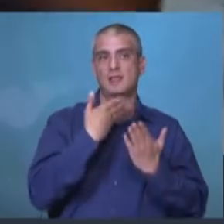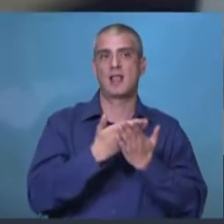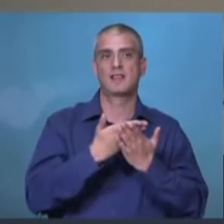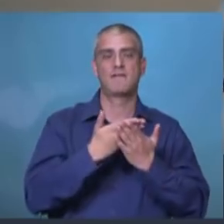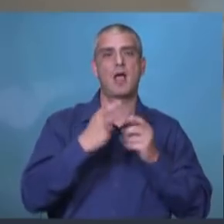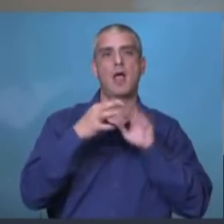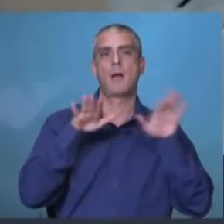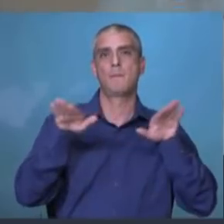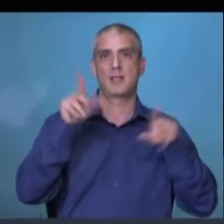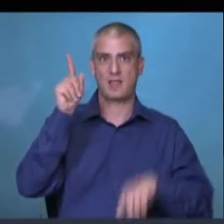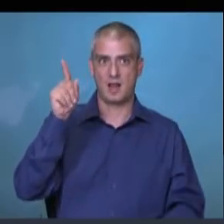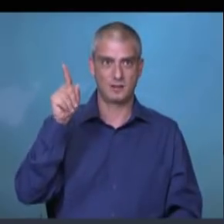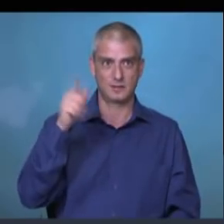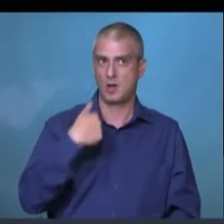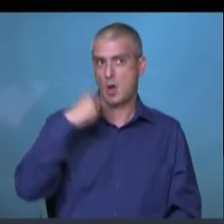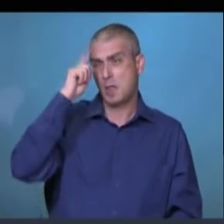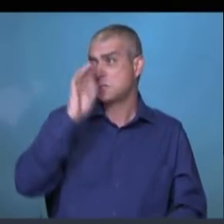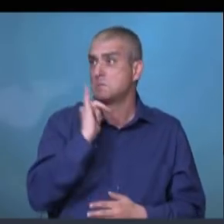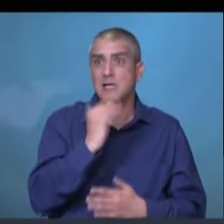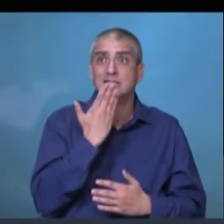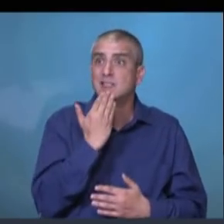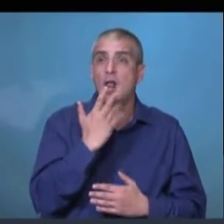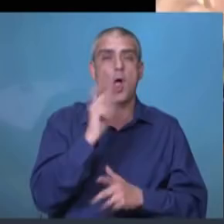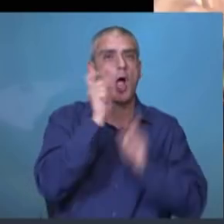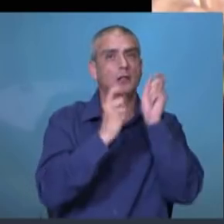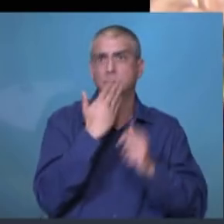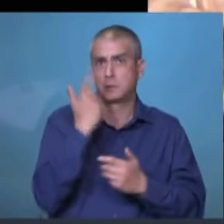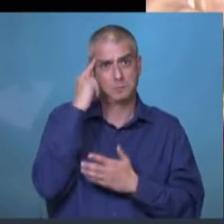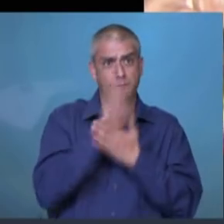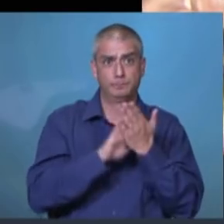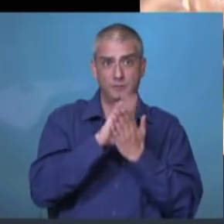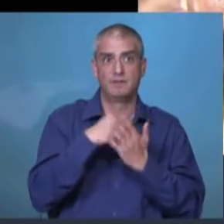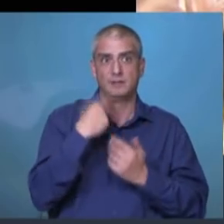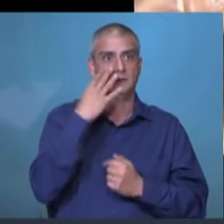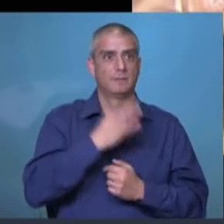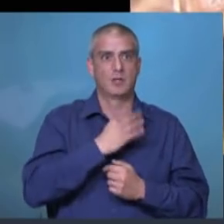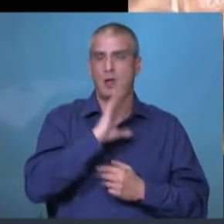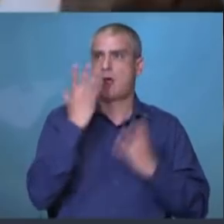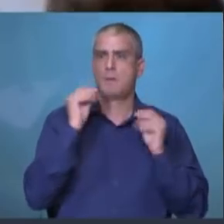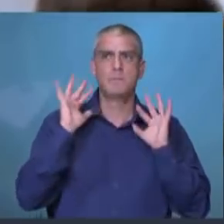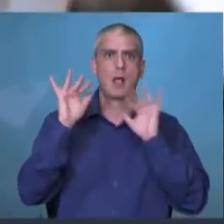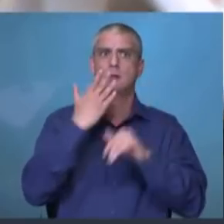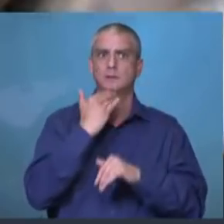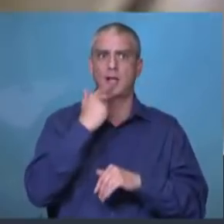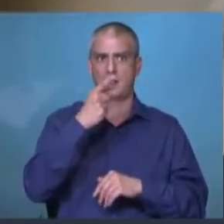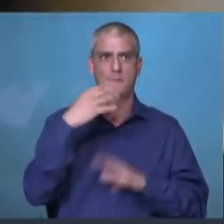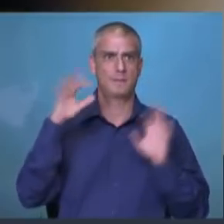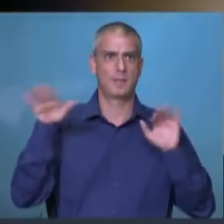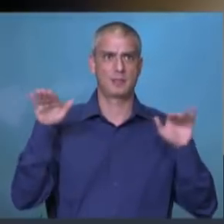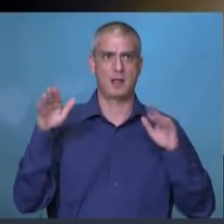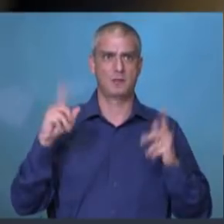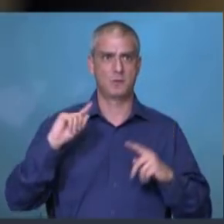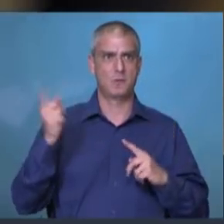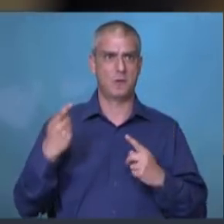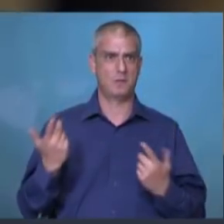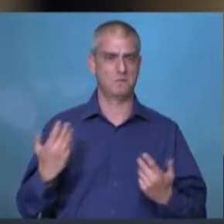השלום בתאילנד. I didn't know anything about Israel or Israelis, and then I noticed all of these Israelis in Thailand, and you know,